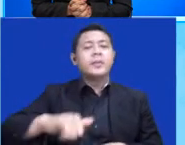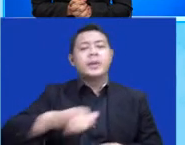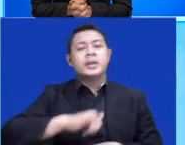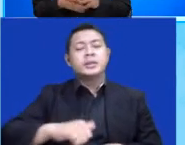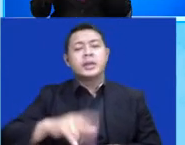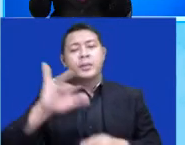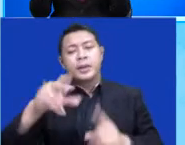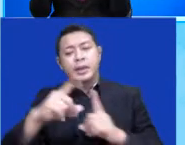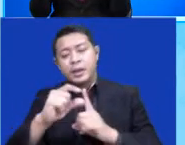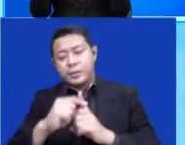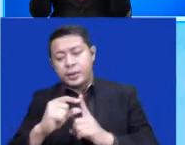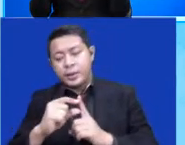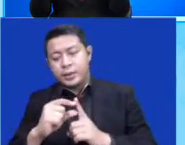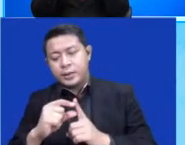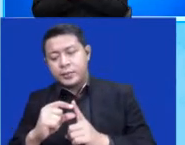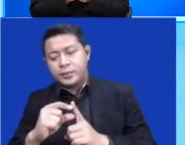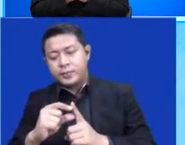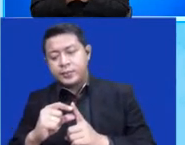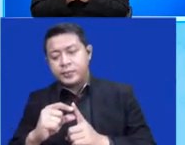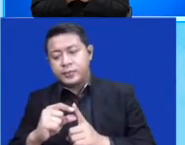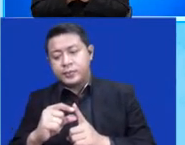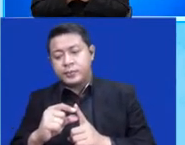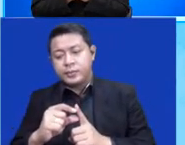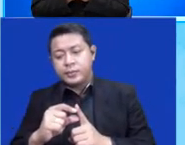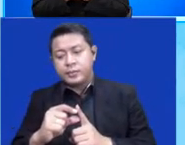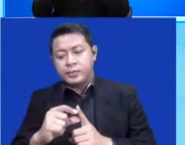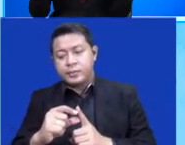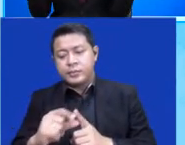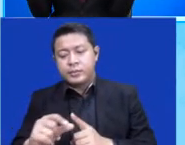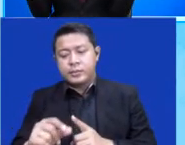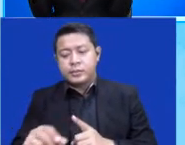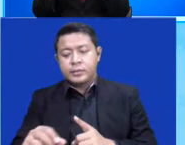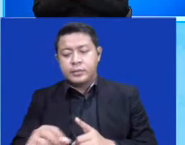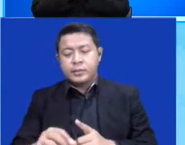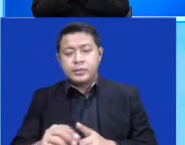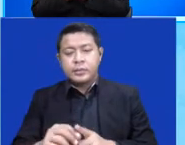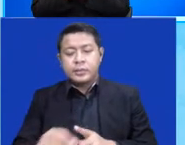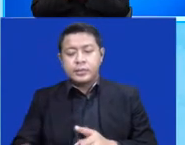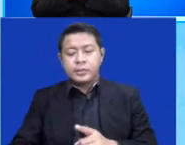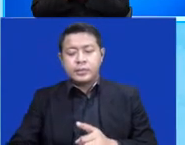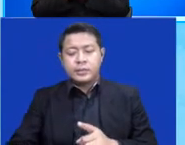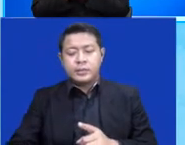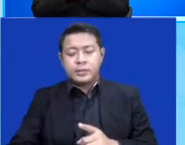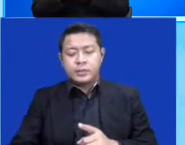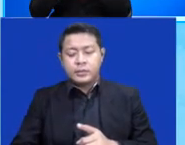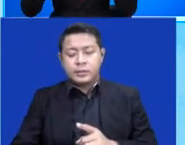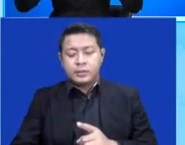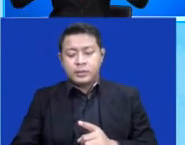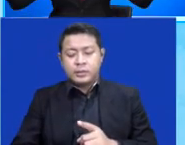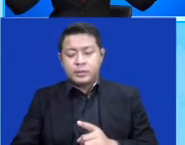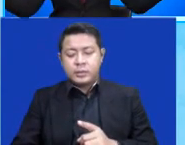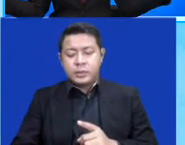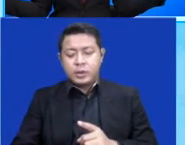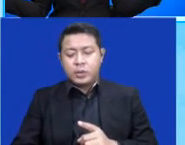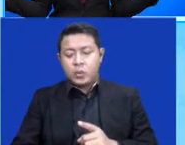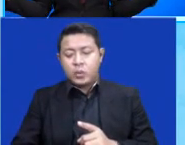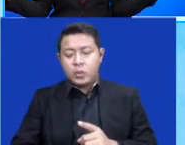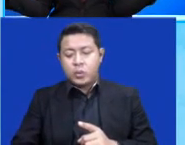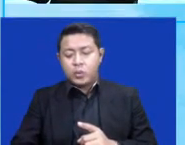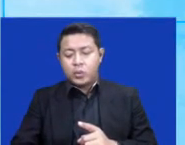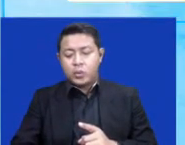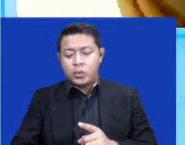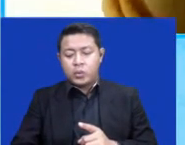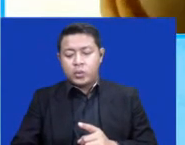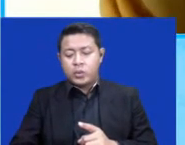YHP. Yeay, akhirnya ada hal baik yang kemudian bisa terus disinergikan ya, Bu. Akhirnya makin banyak yang